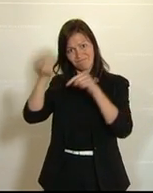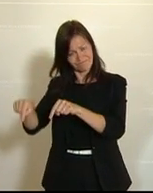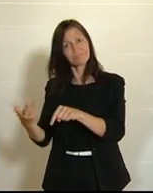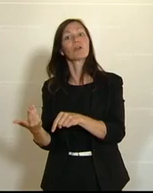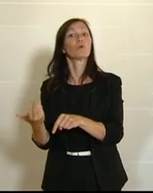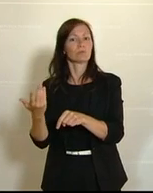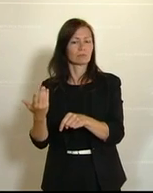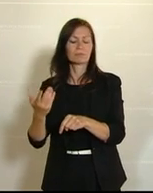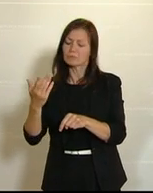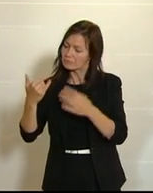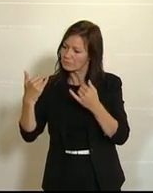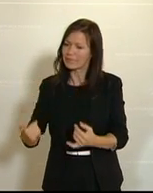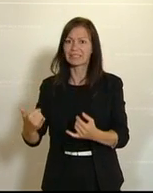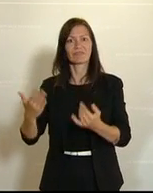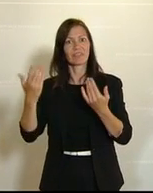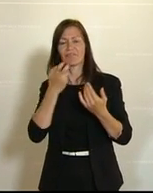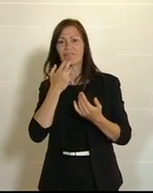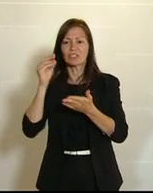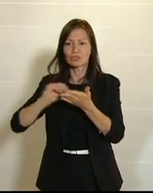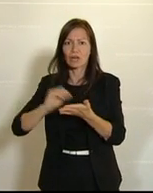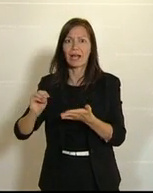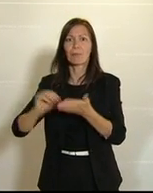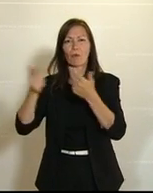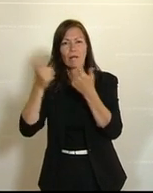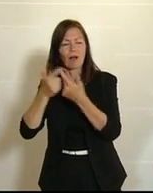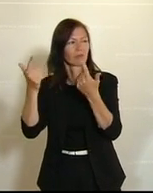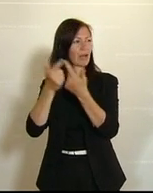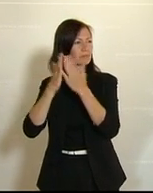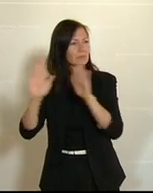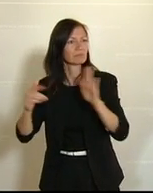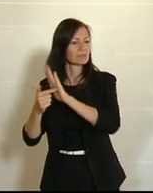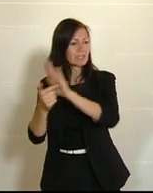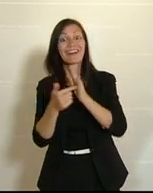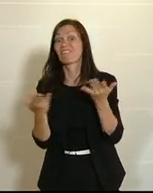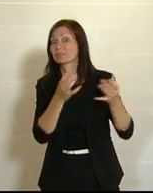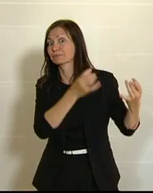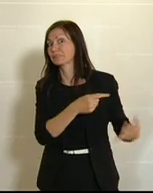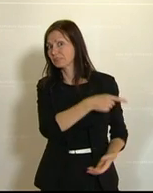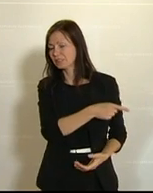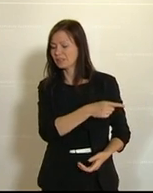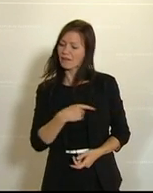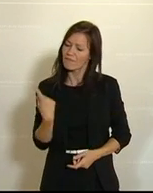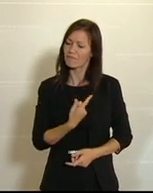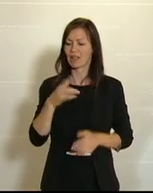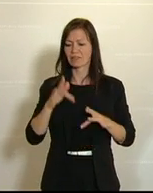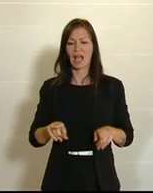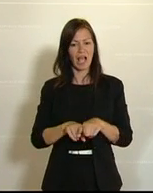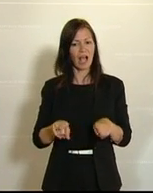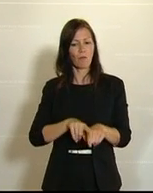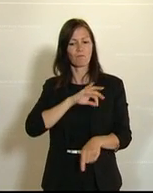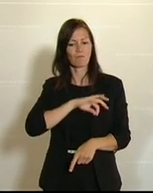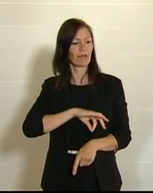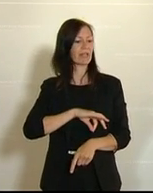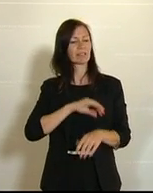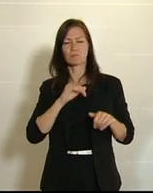die Menschlichkeit aufzuklären. Es ist auch unsere menschliche Pflicht, die Vorgänge in China genauestens unter die Lupe zu